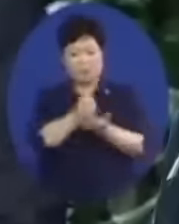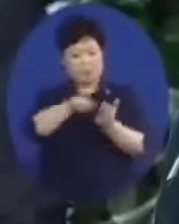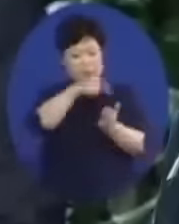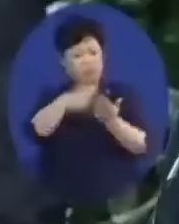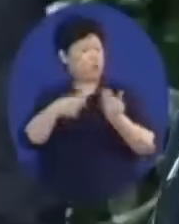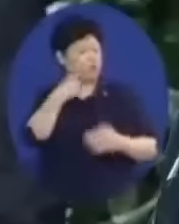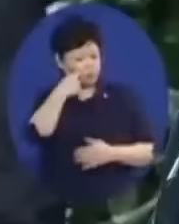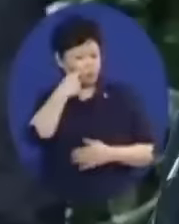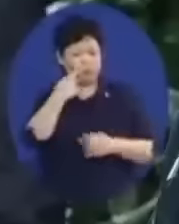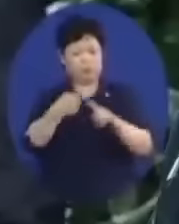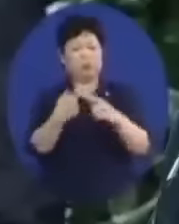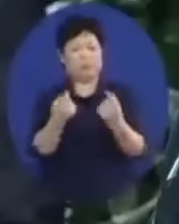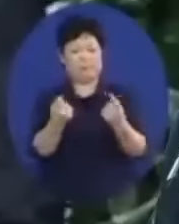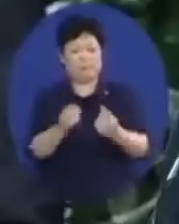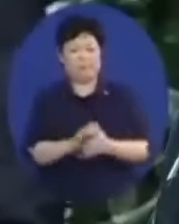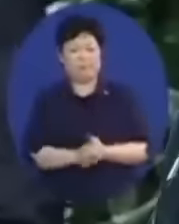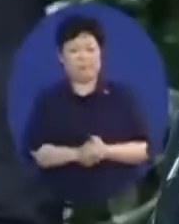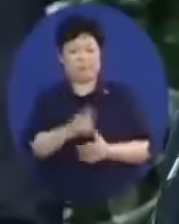갚은 것입니다.